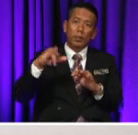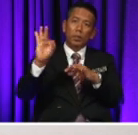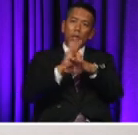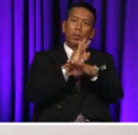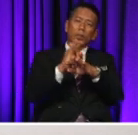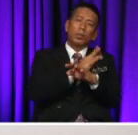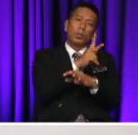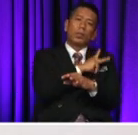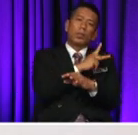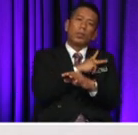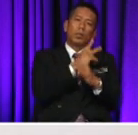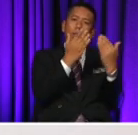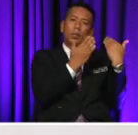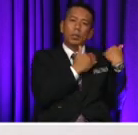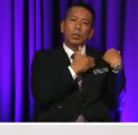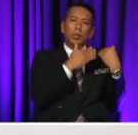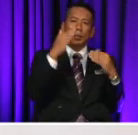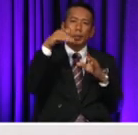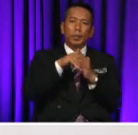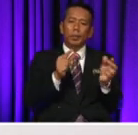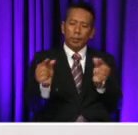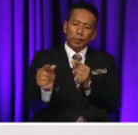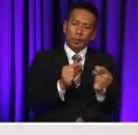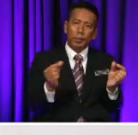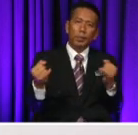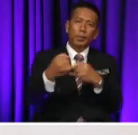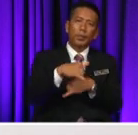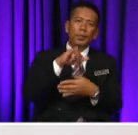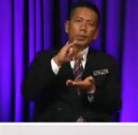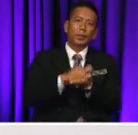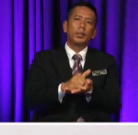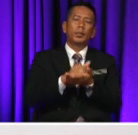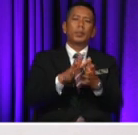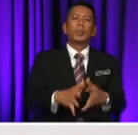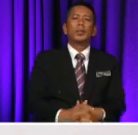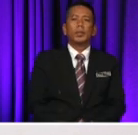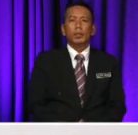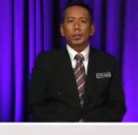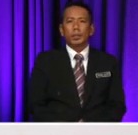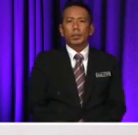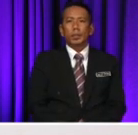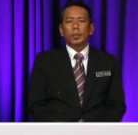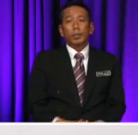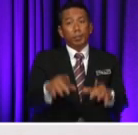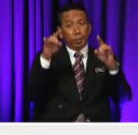ketua yang bertanggung jawab dalam menggerakkan sebuah organisasi persatuan di sekolah